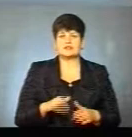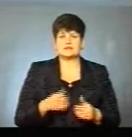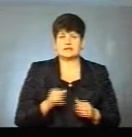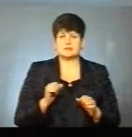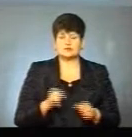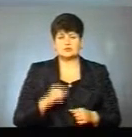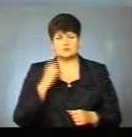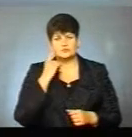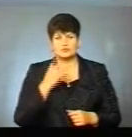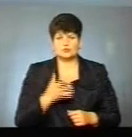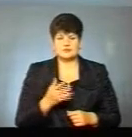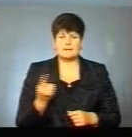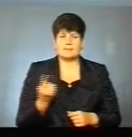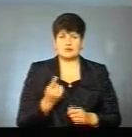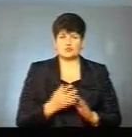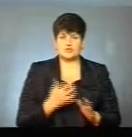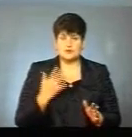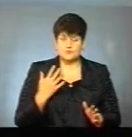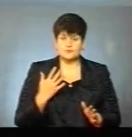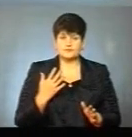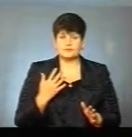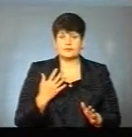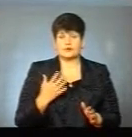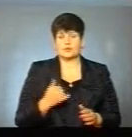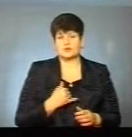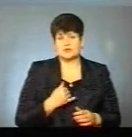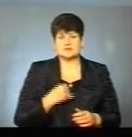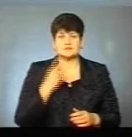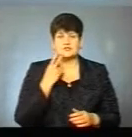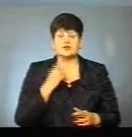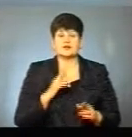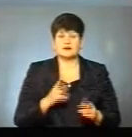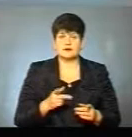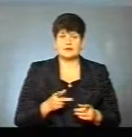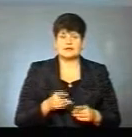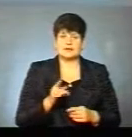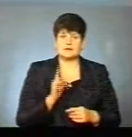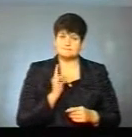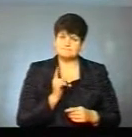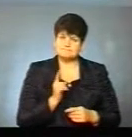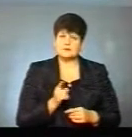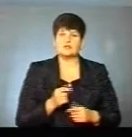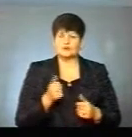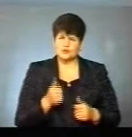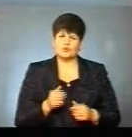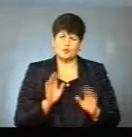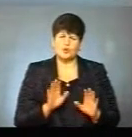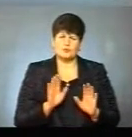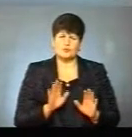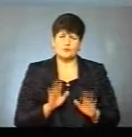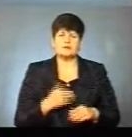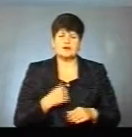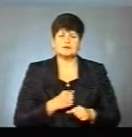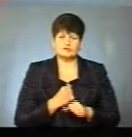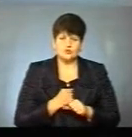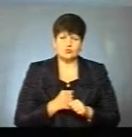людині задуматися. Це в першу чергу, тому що в нас зазвичай так, коли ти махаєш пальчиком, ага, добре, я це зроблю,